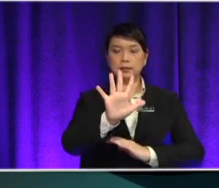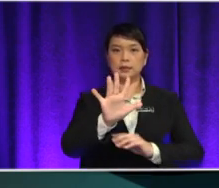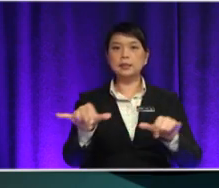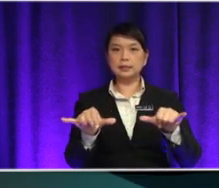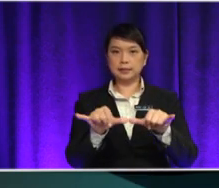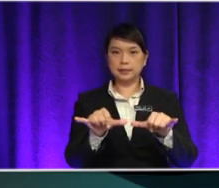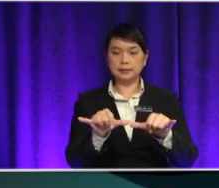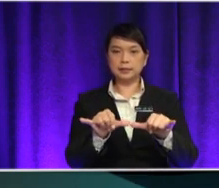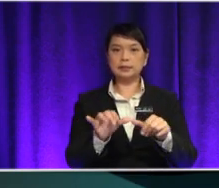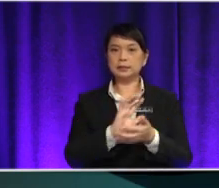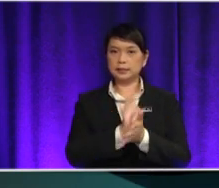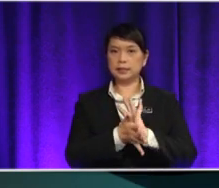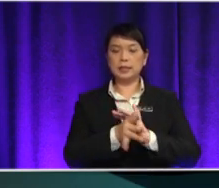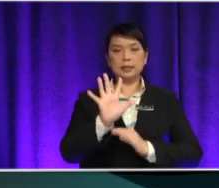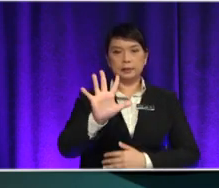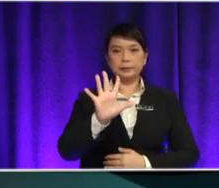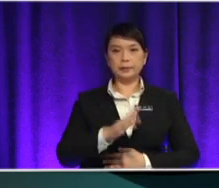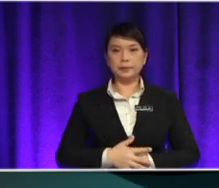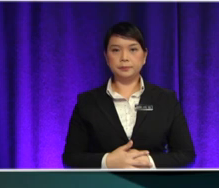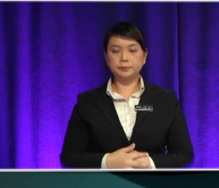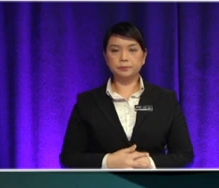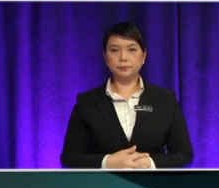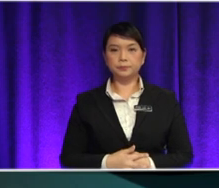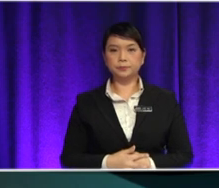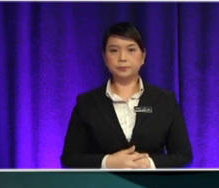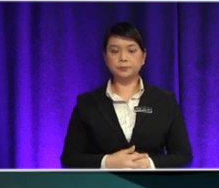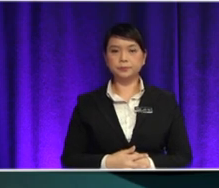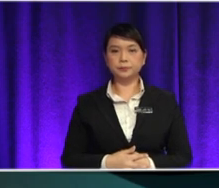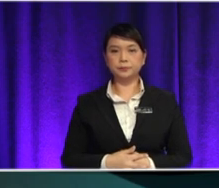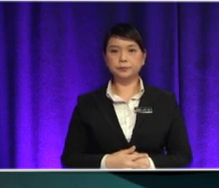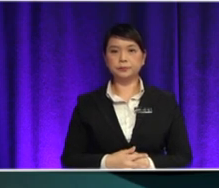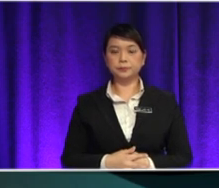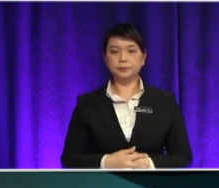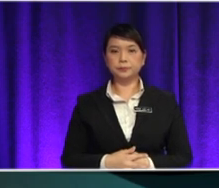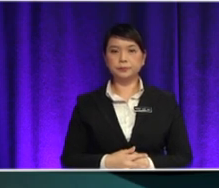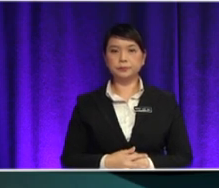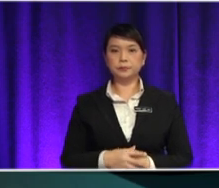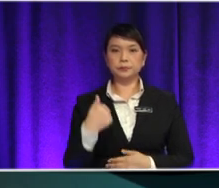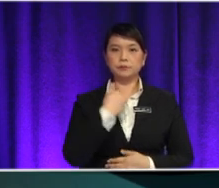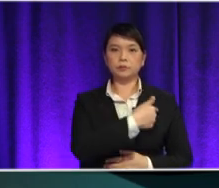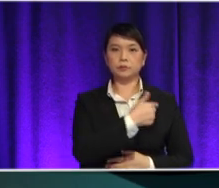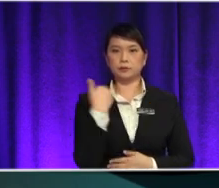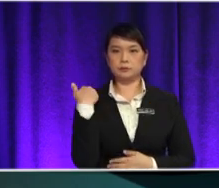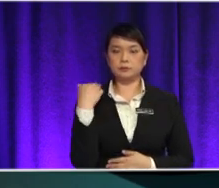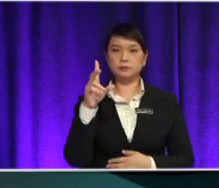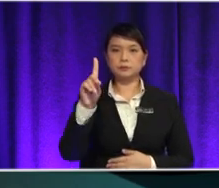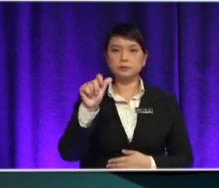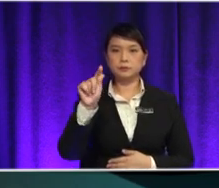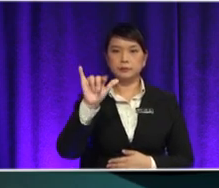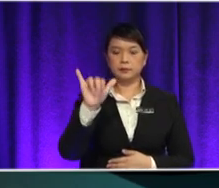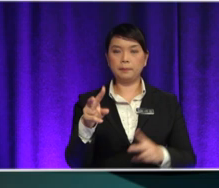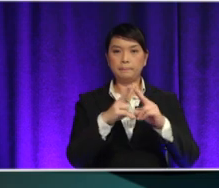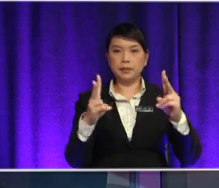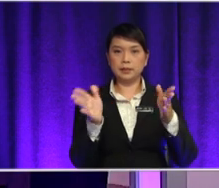saya daripada sini, kita nak bina saiz kelas, kita ada data yang paling kecil, 145. Okey, murid di